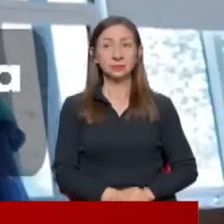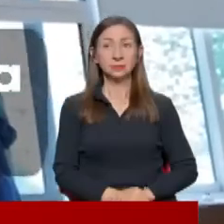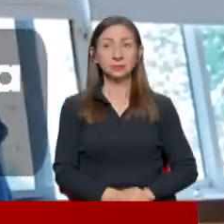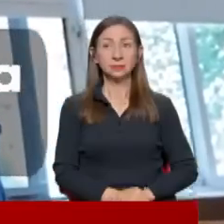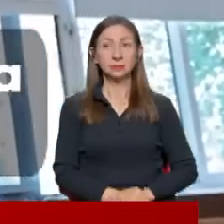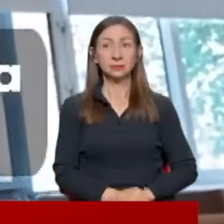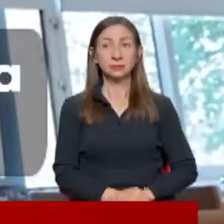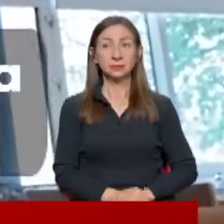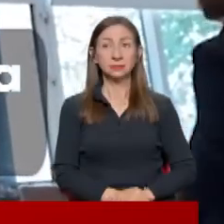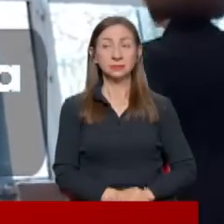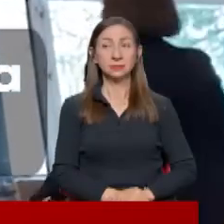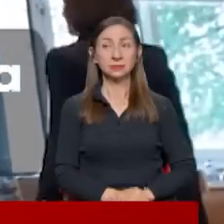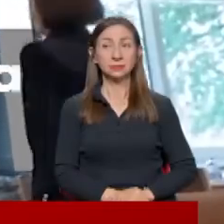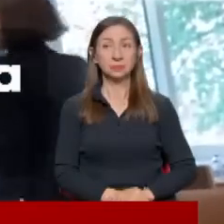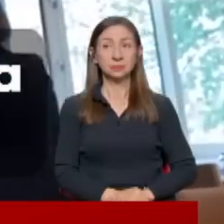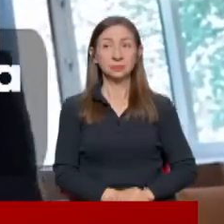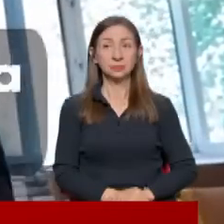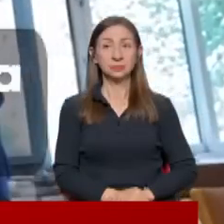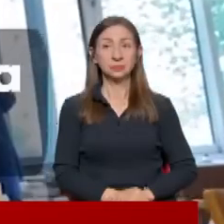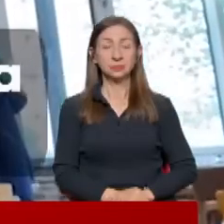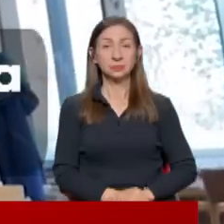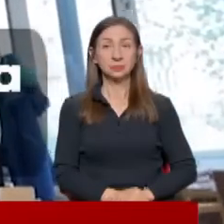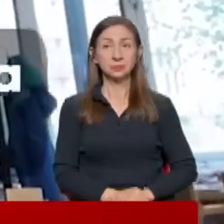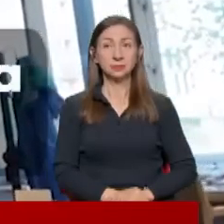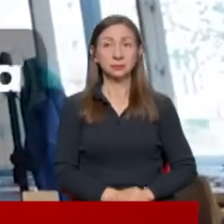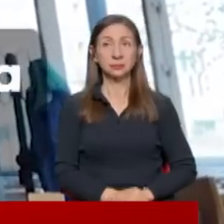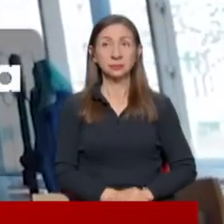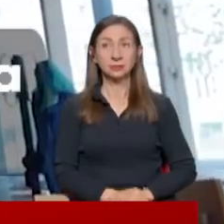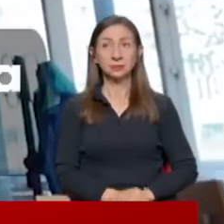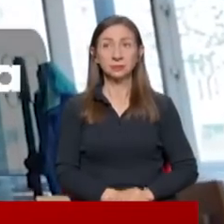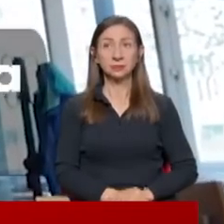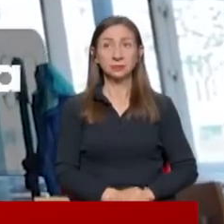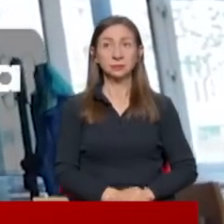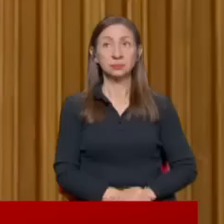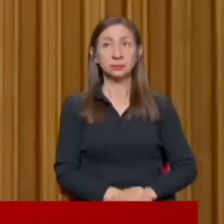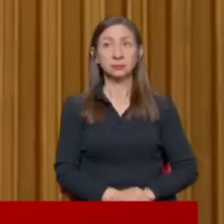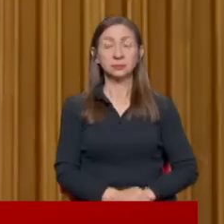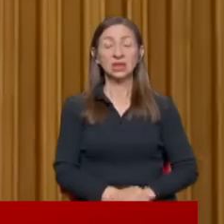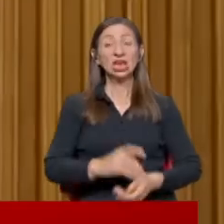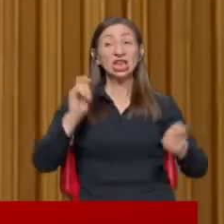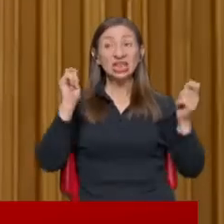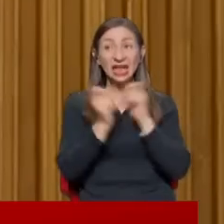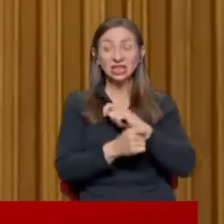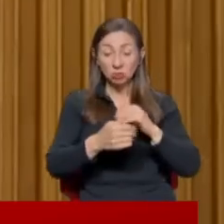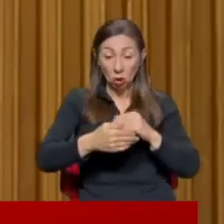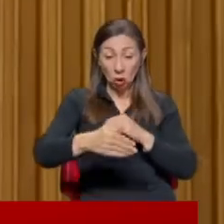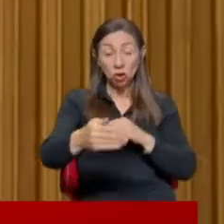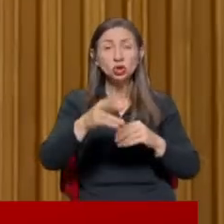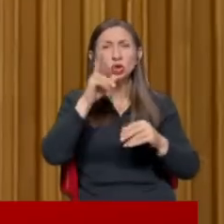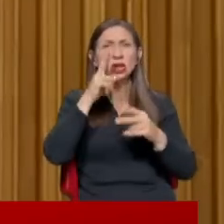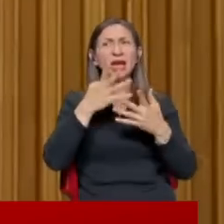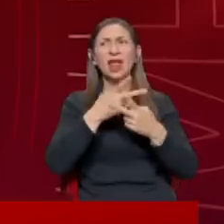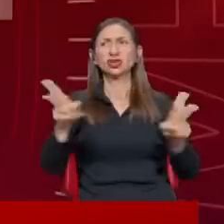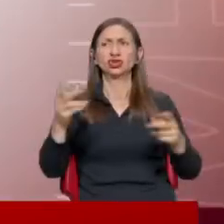başkanın istifası veya genel başkanın imzayla gönderildiği bir tarih yoktur. Değişimin önünü sonuna